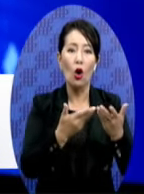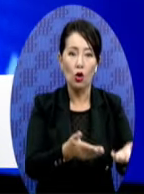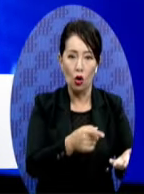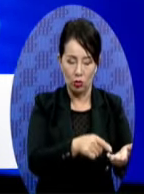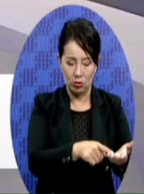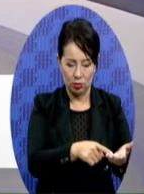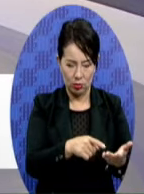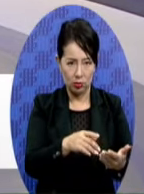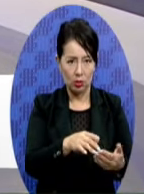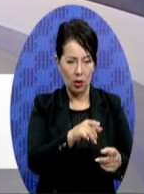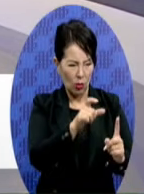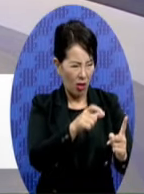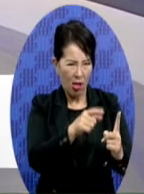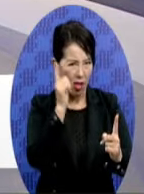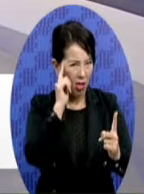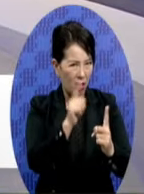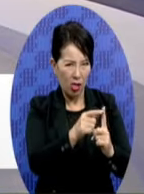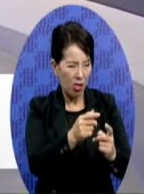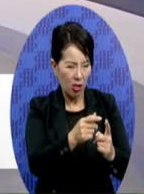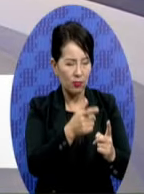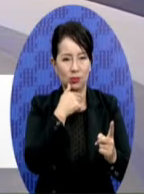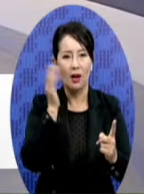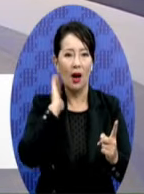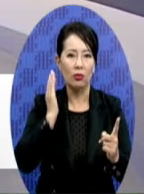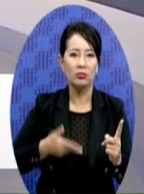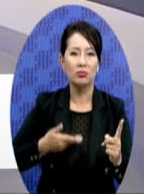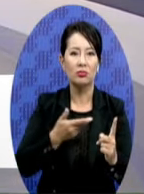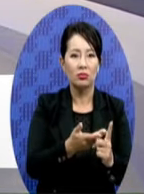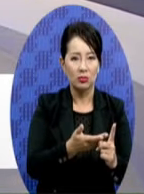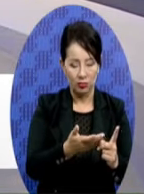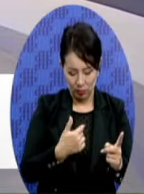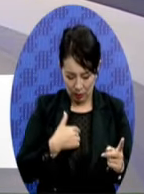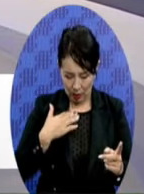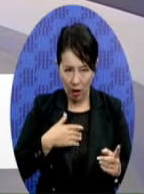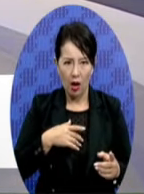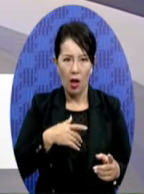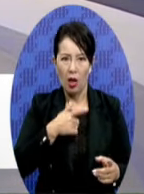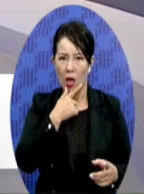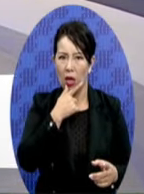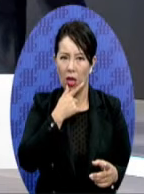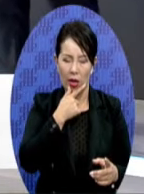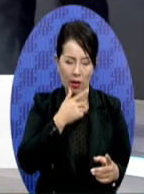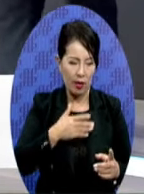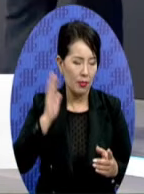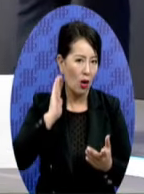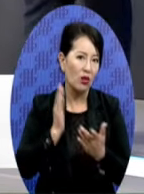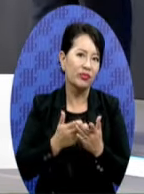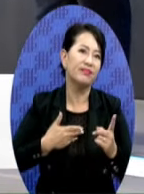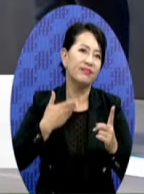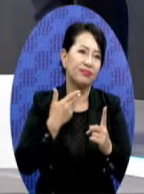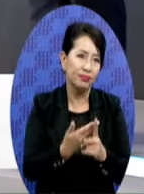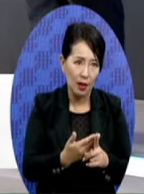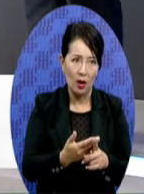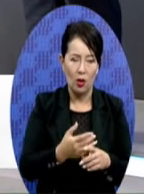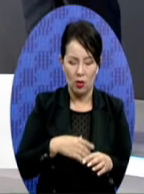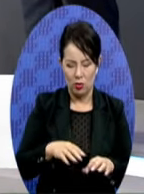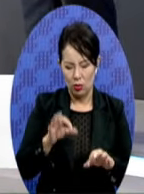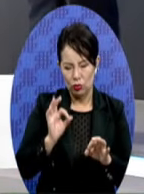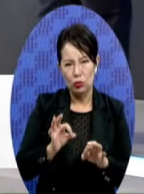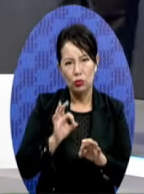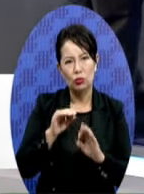За энэ хүү зүйл заалтан дээр за хэлсэн богдуулсны улмаас аргагүй байдалд орж хахуул өгч. За нийтийн албан тушаалтны хуулийн дагуу албаны чиглэлийг